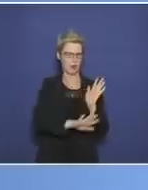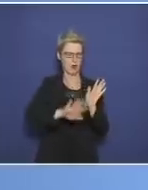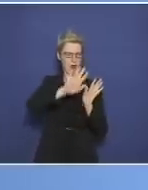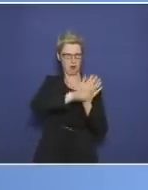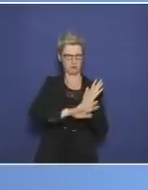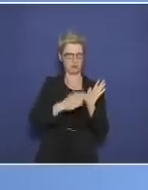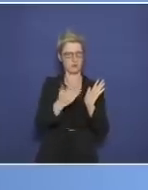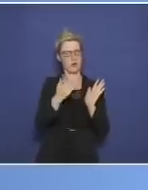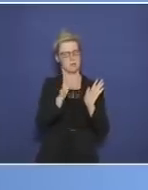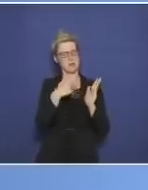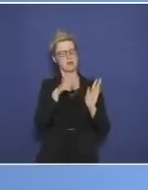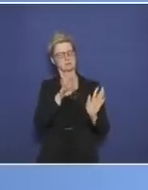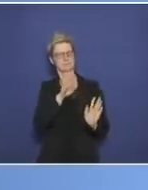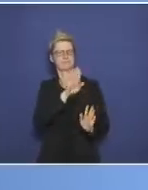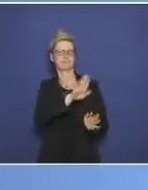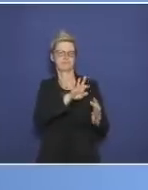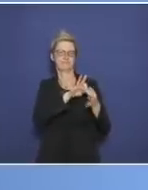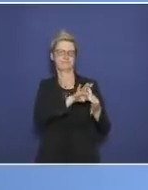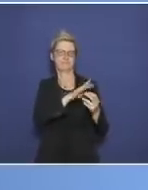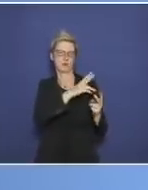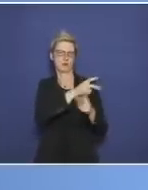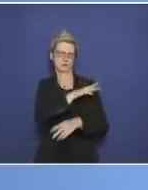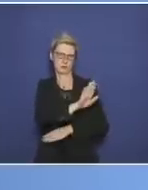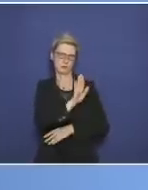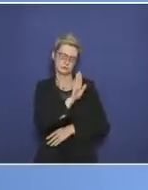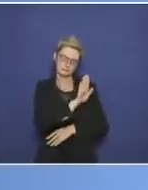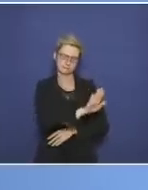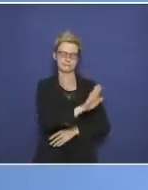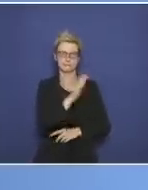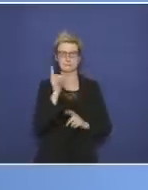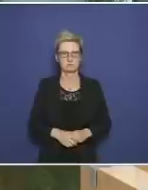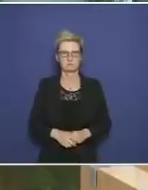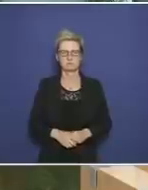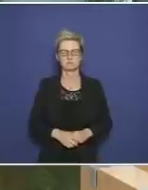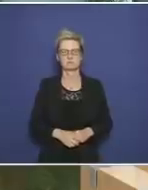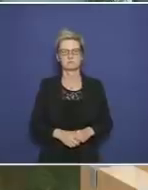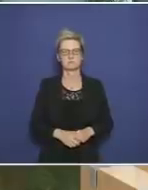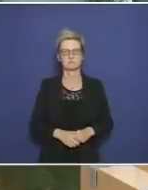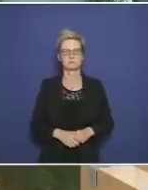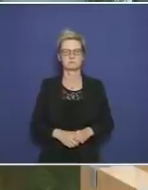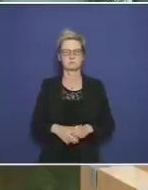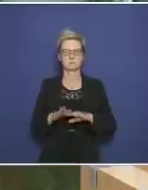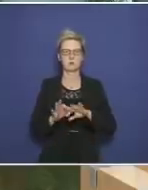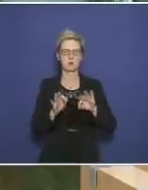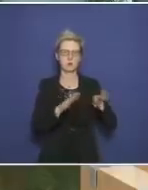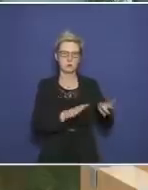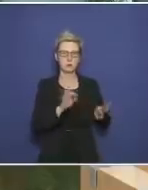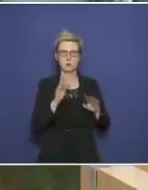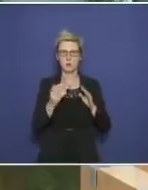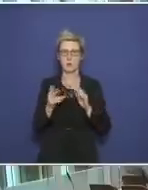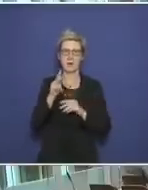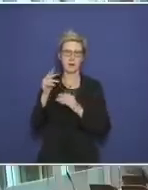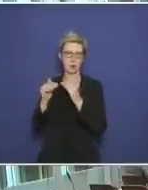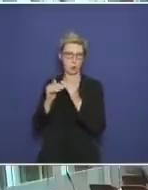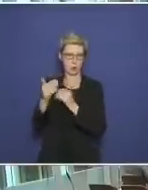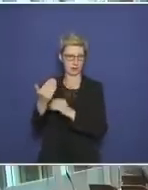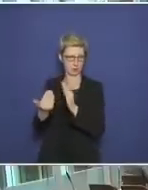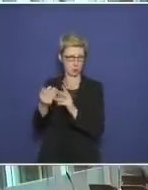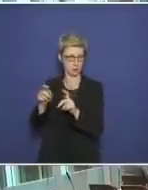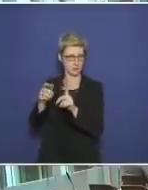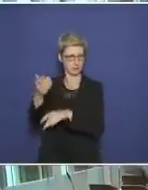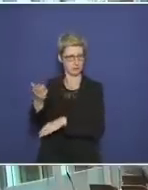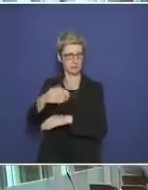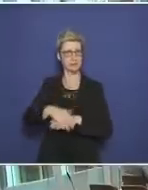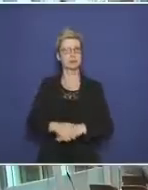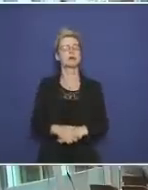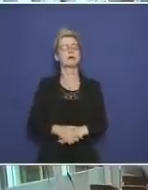österreichische Angelegenheit. Vergleichbare Planungen in Deutschland gibt es derzeit nicht. Dann Herr Kollege mit einem neuen Thema, bitte. Ja,